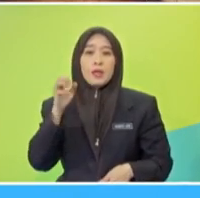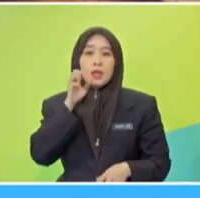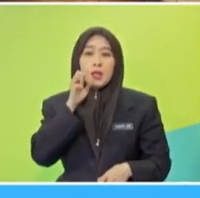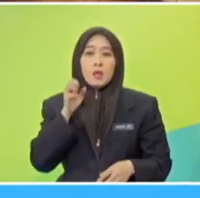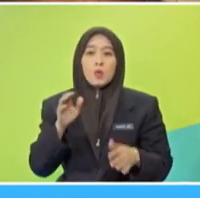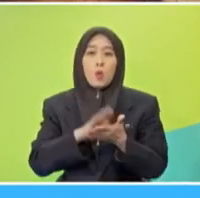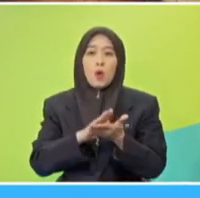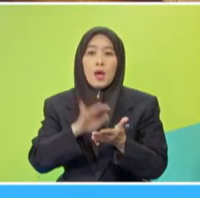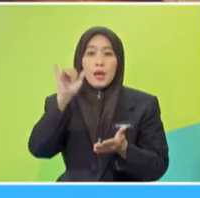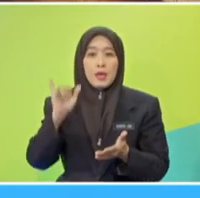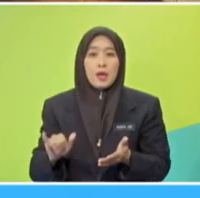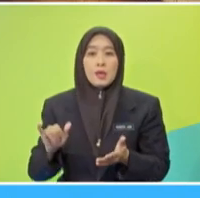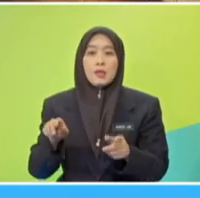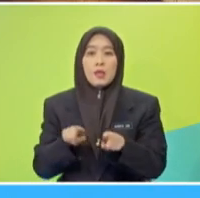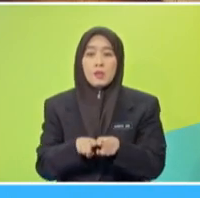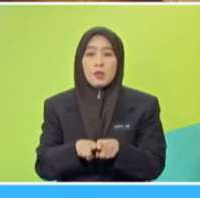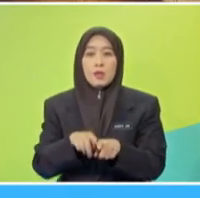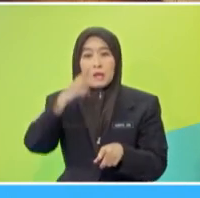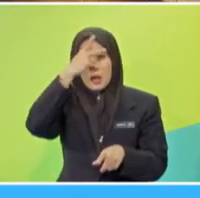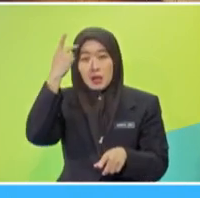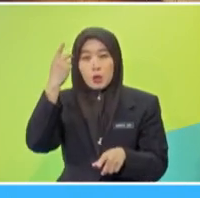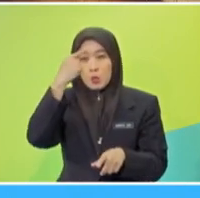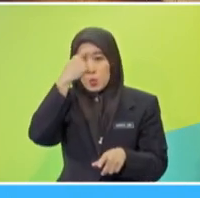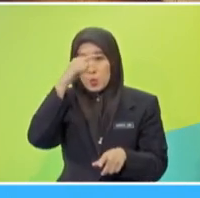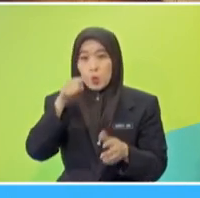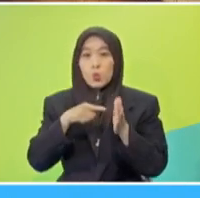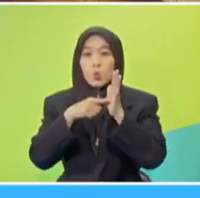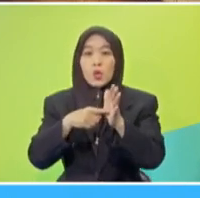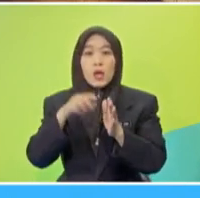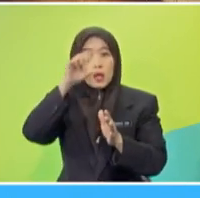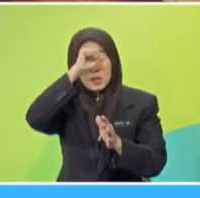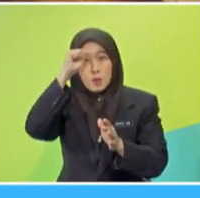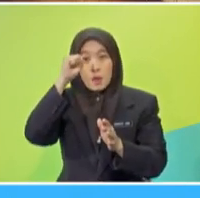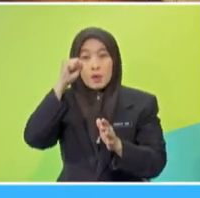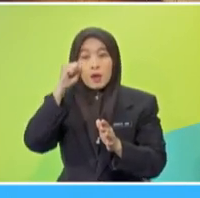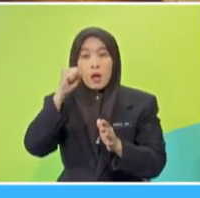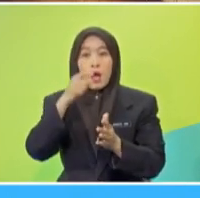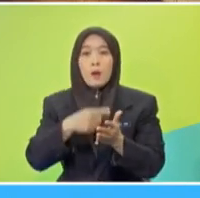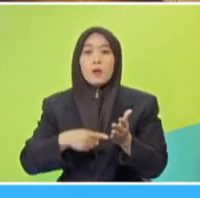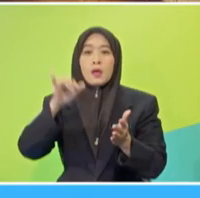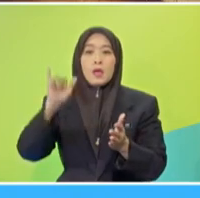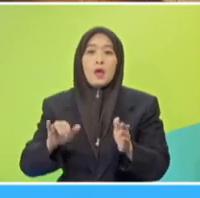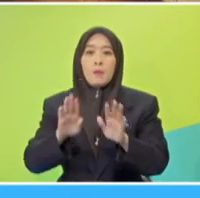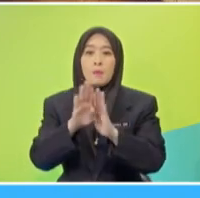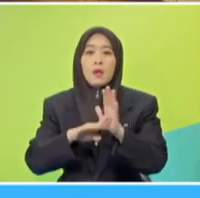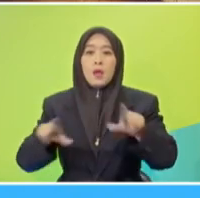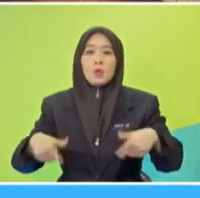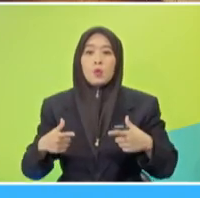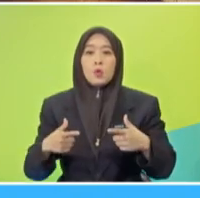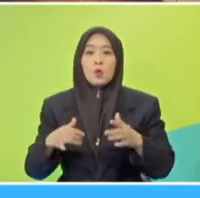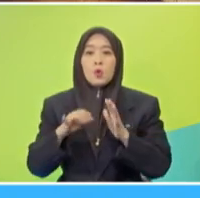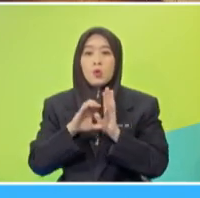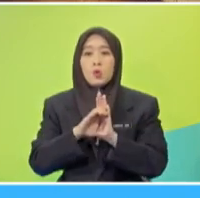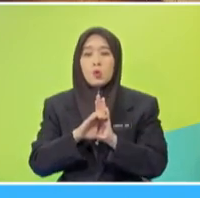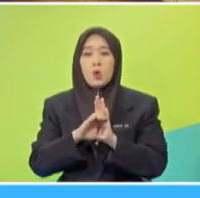untuk menunjukkan sebab mengapa berlaku contohnya kemenangan itu berlaku kerana